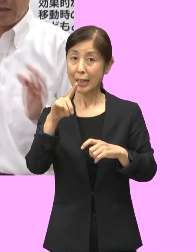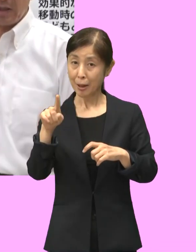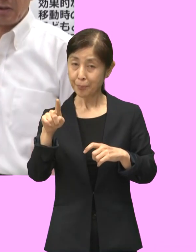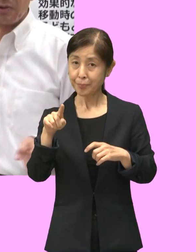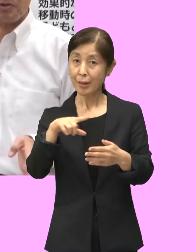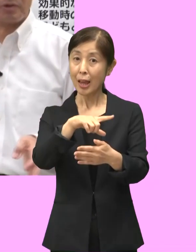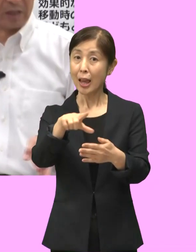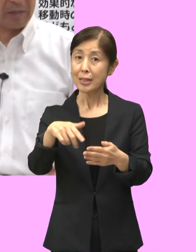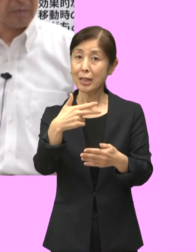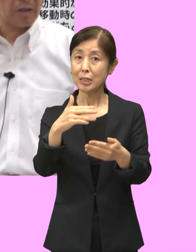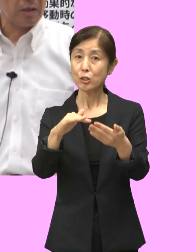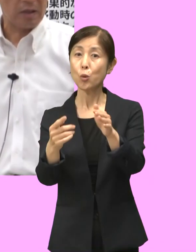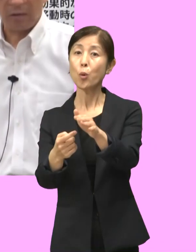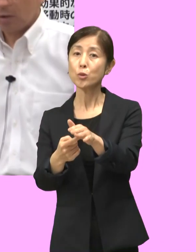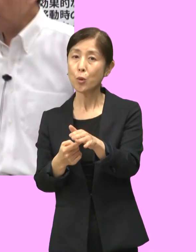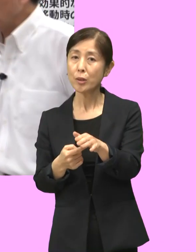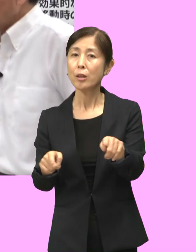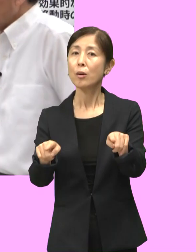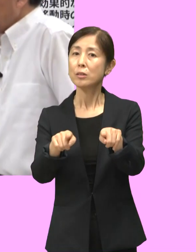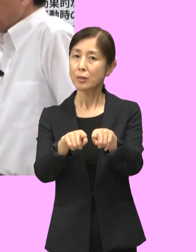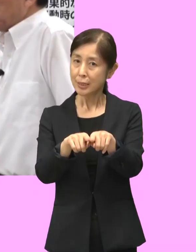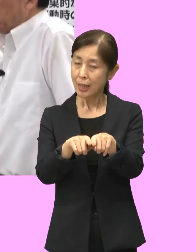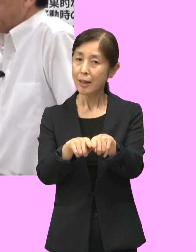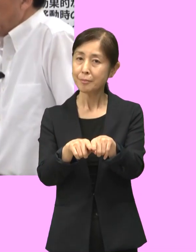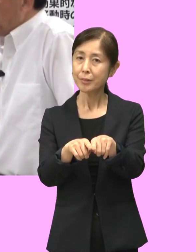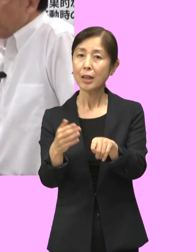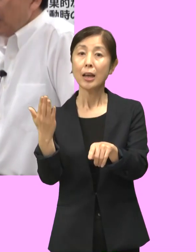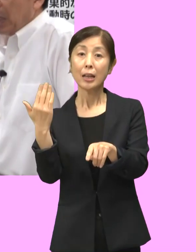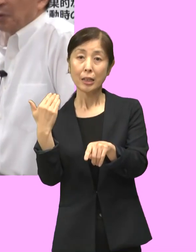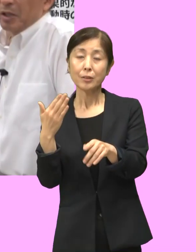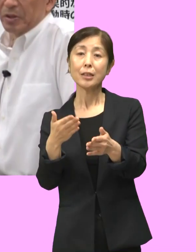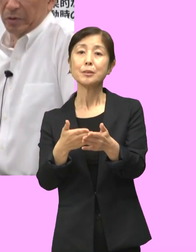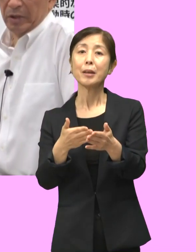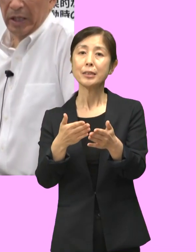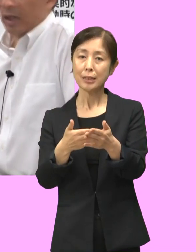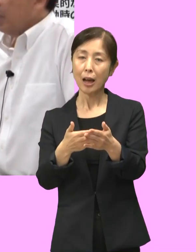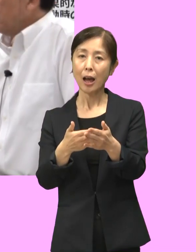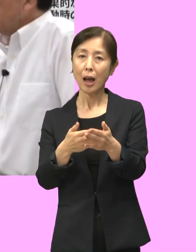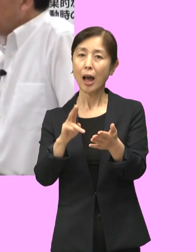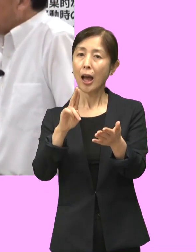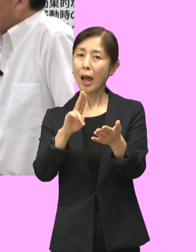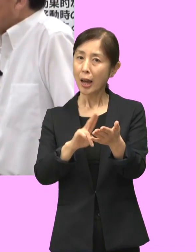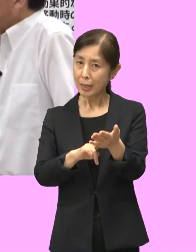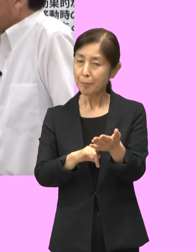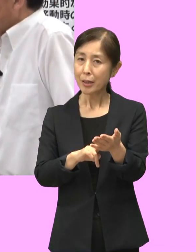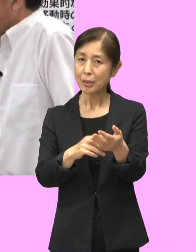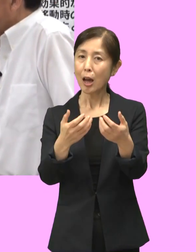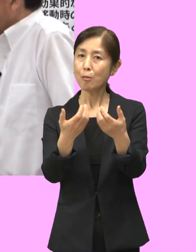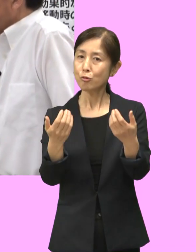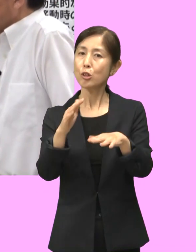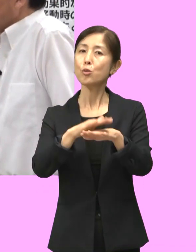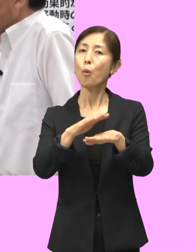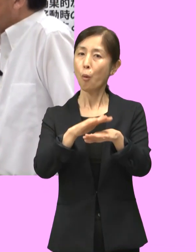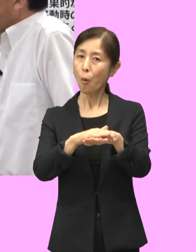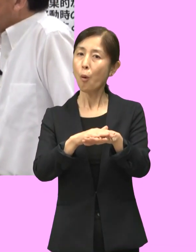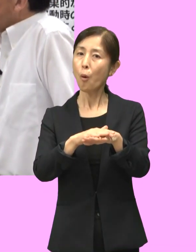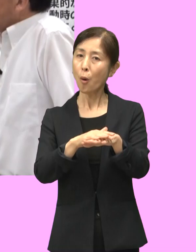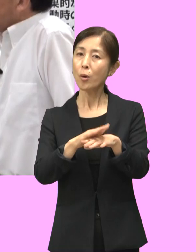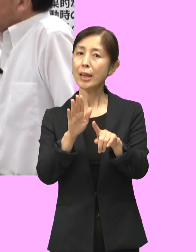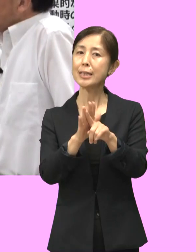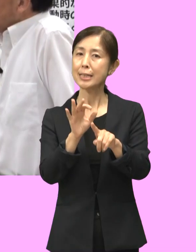で協調して、これも先ほどと同じアロケーションで福島市も支援するというもので